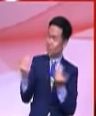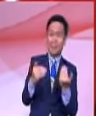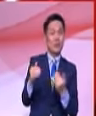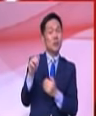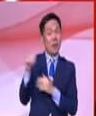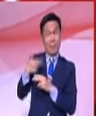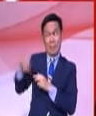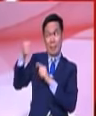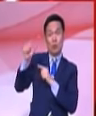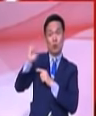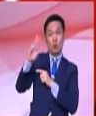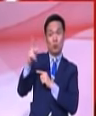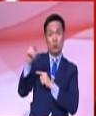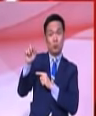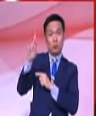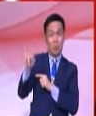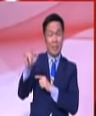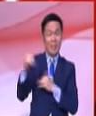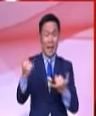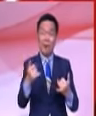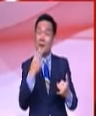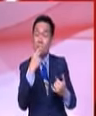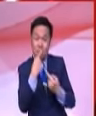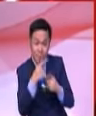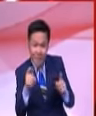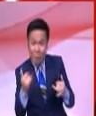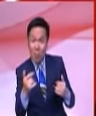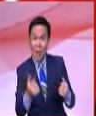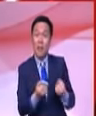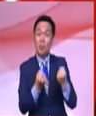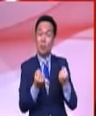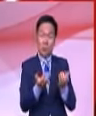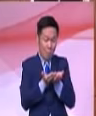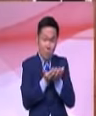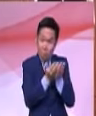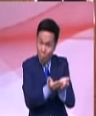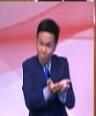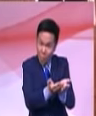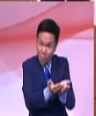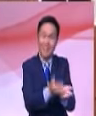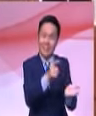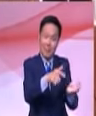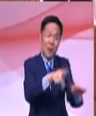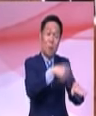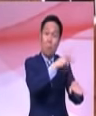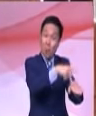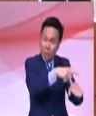ketika program jelajah pulau atau island hopping di Kota Kinabalu.